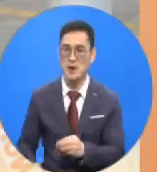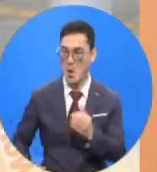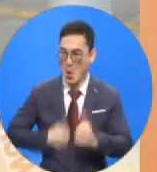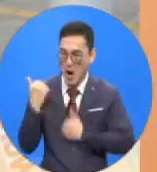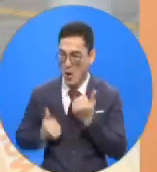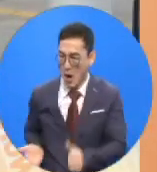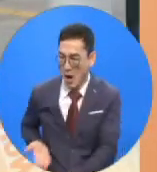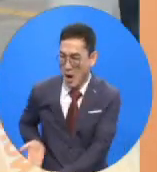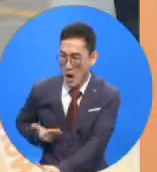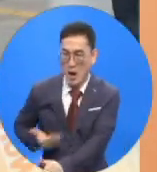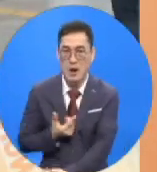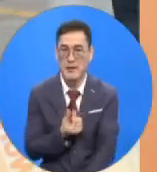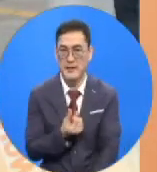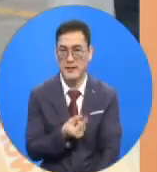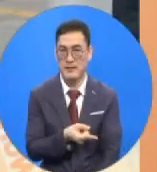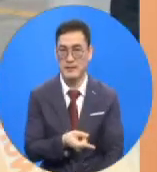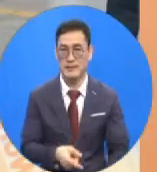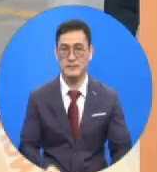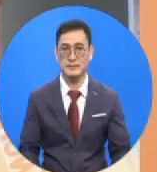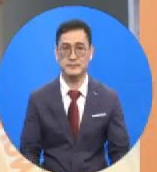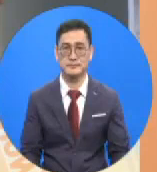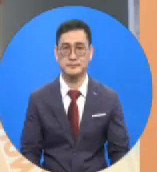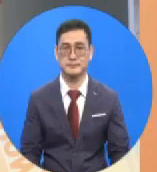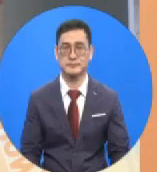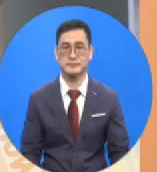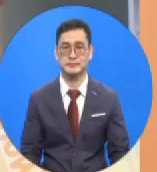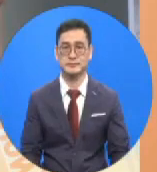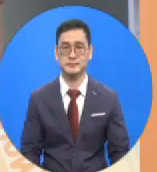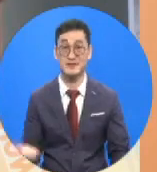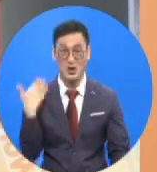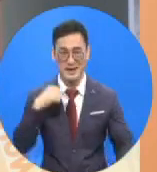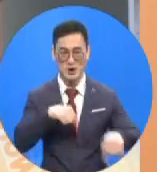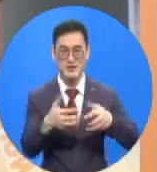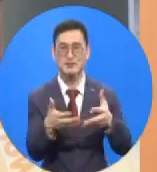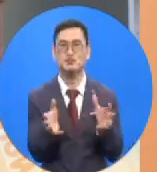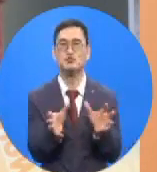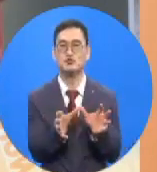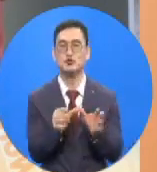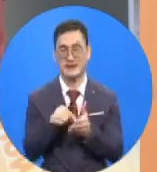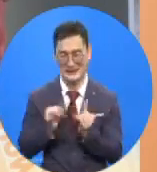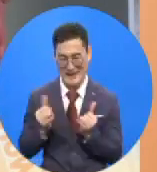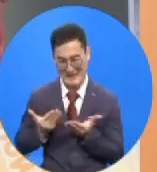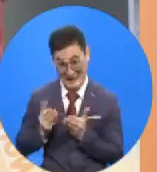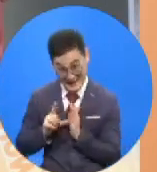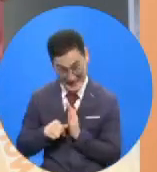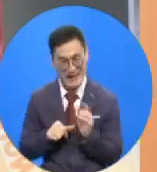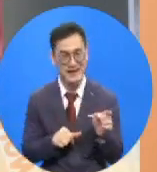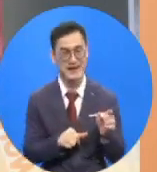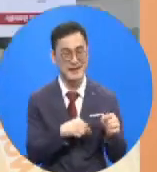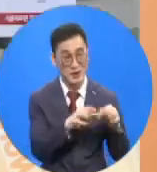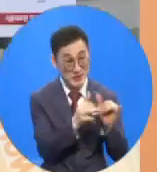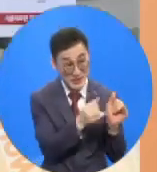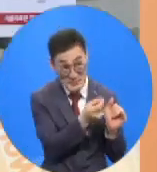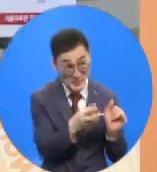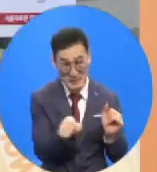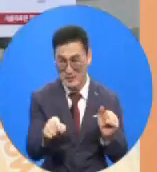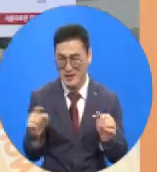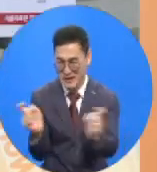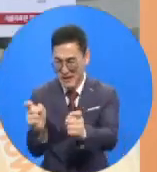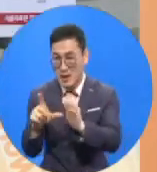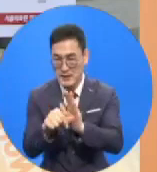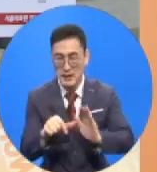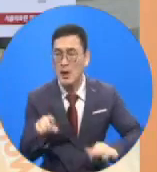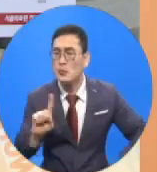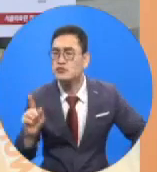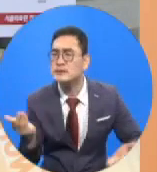일인 것처럼 생각하고 있는 것 같아요 제가 애들의 정치 불을 추리 받아보면 정치인들이 이런 문제가 생기면 현재 가서 이야기를 들어봅니다 양쪽을 타입을 시 돌